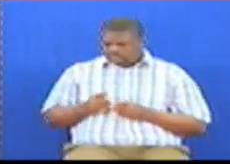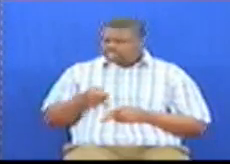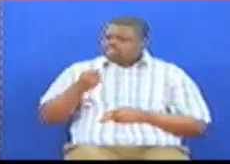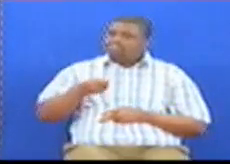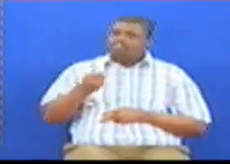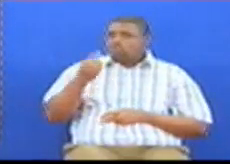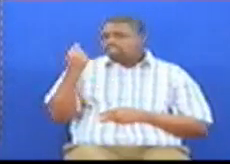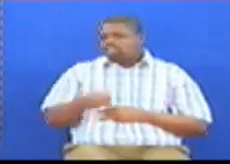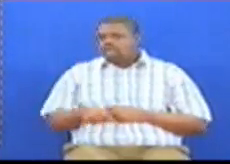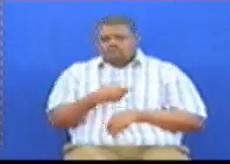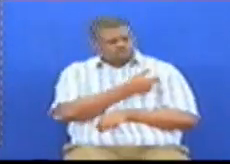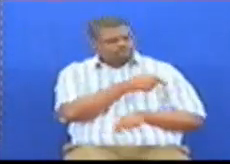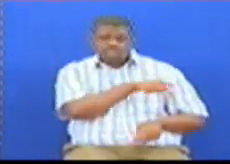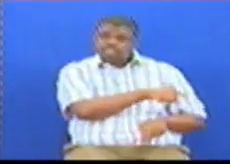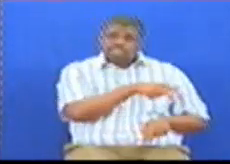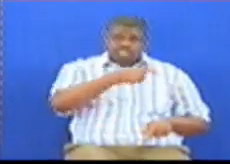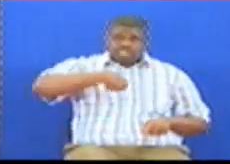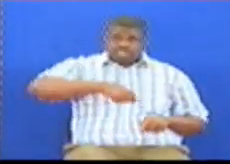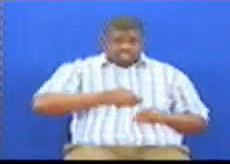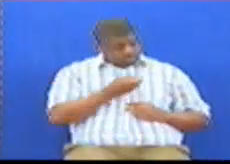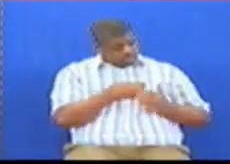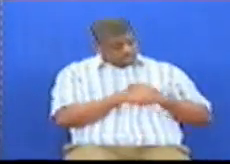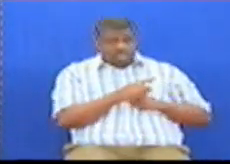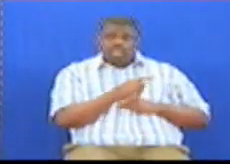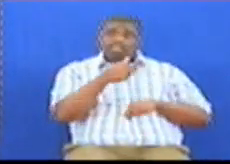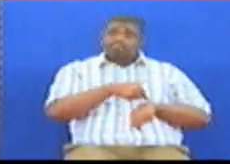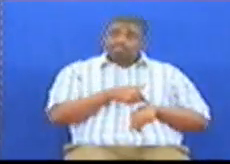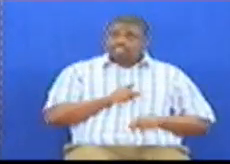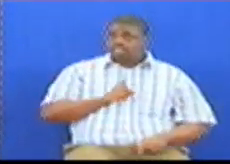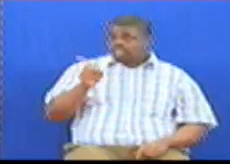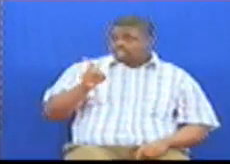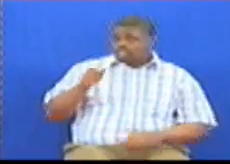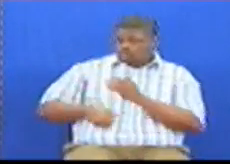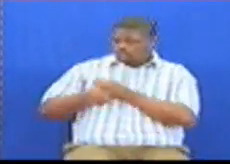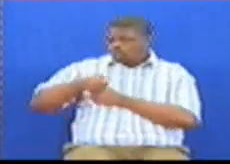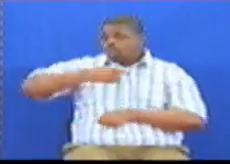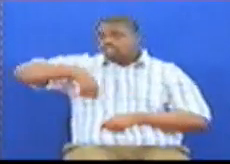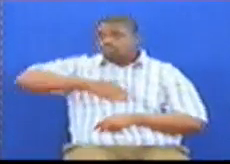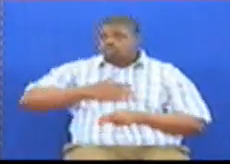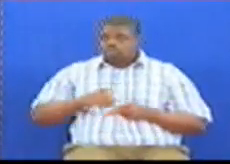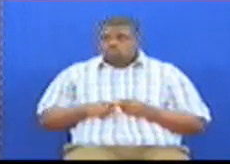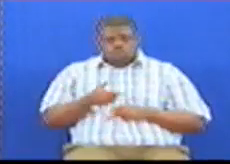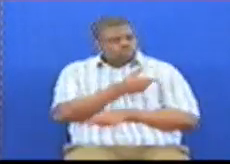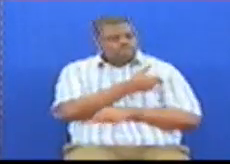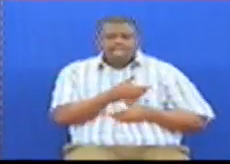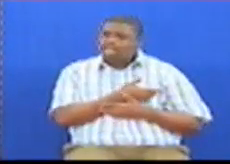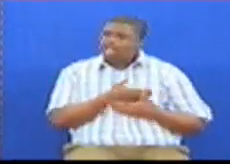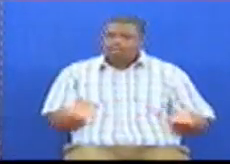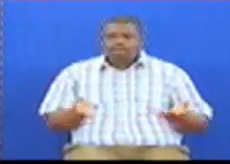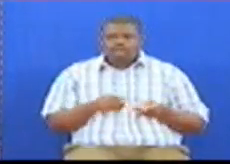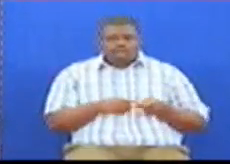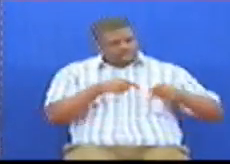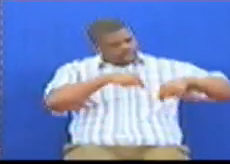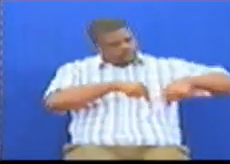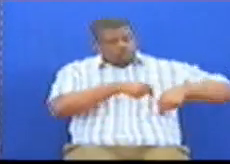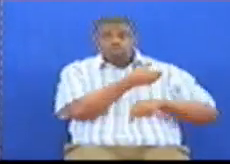sana hospitali ile. Sisi wakati tunaingia katika awamu hii ya uongozi wetu hatukuwa na hospitali kabisa. Leo tunakuwa na hospitali ya